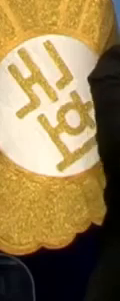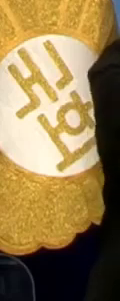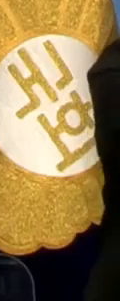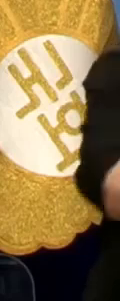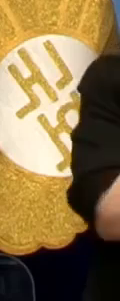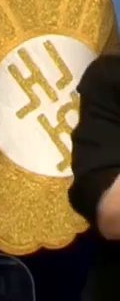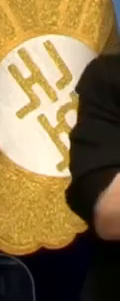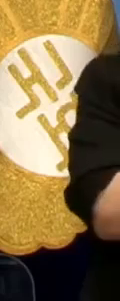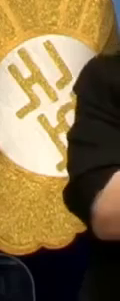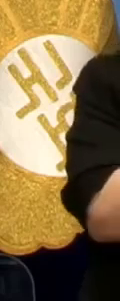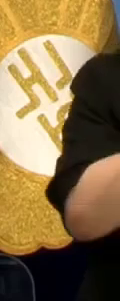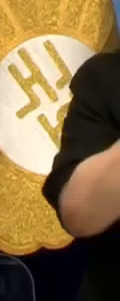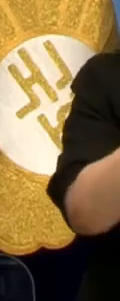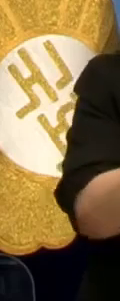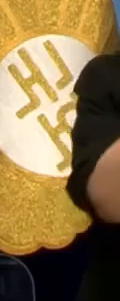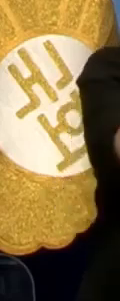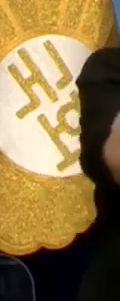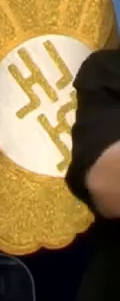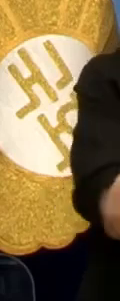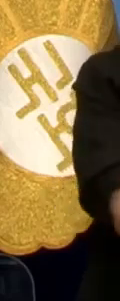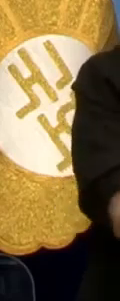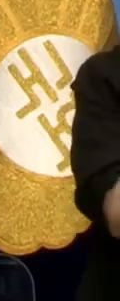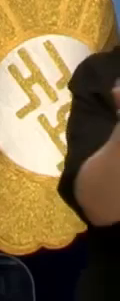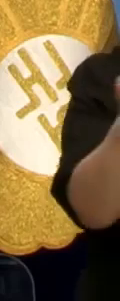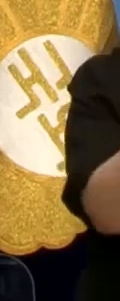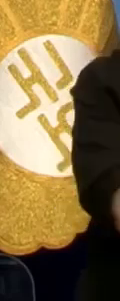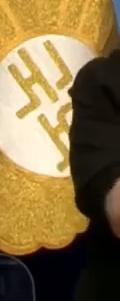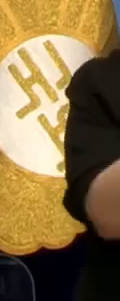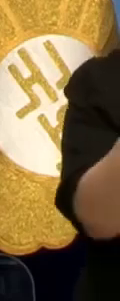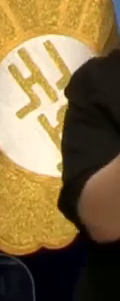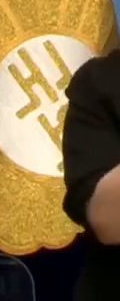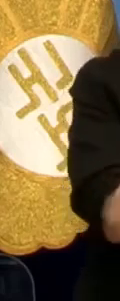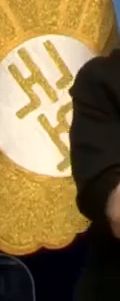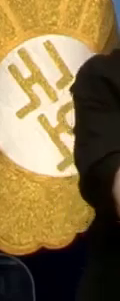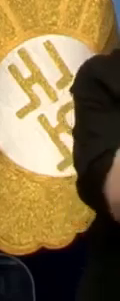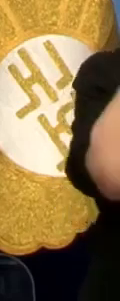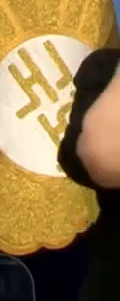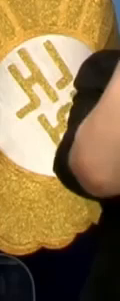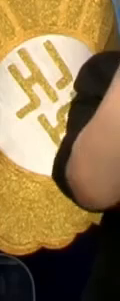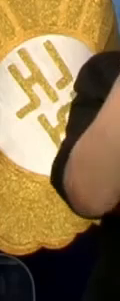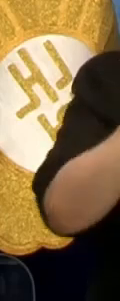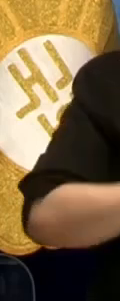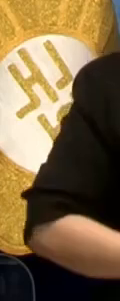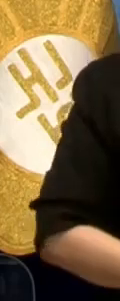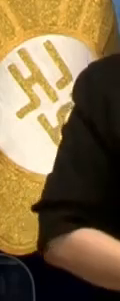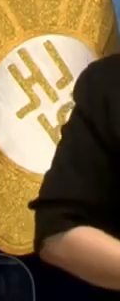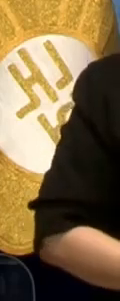통해서 기본소득을 본격 확대해 나갈 수 있게 될 것으로 예상합니다.